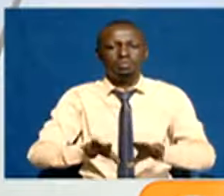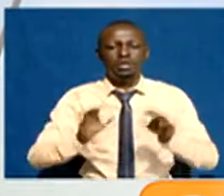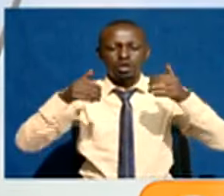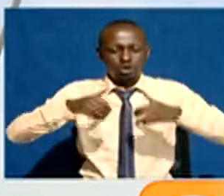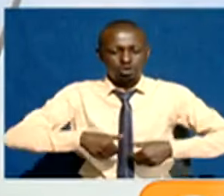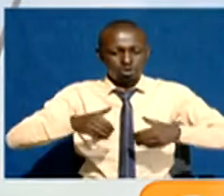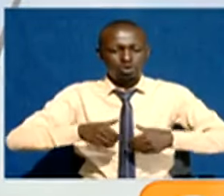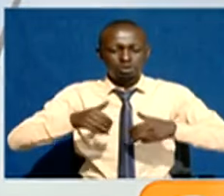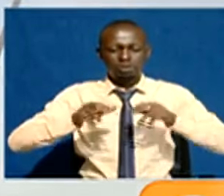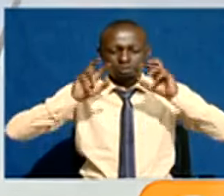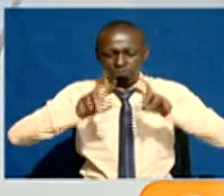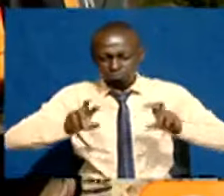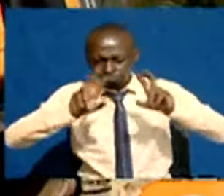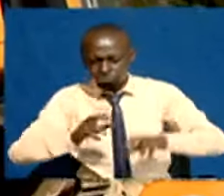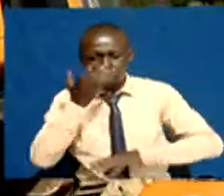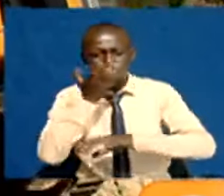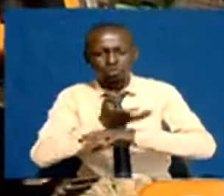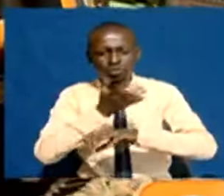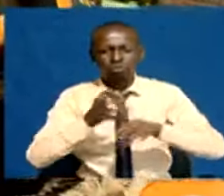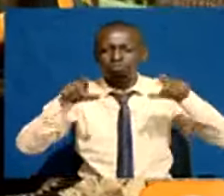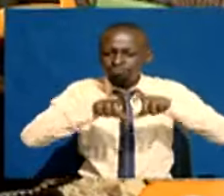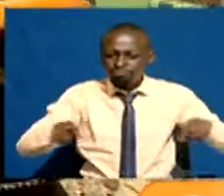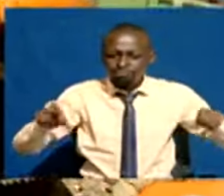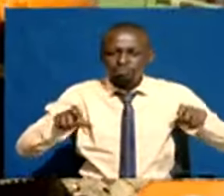were busy scavenging for scrap metal.